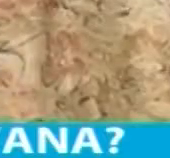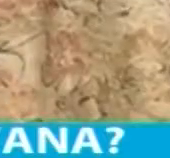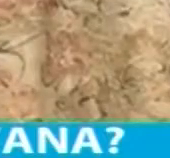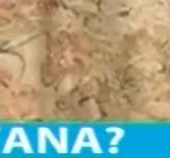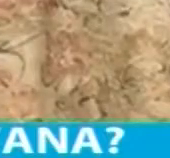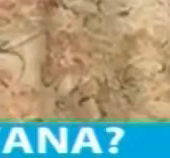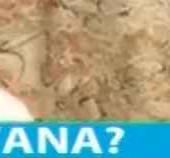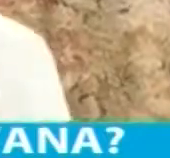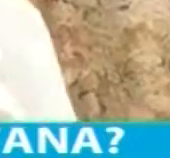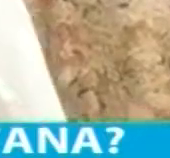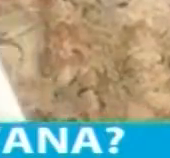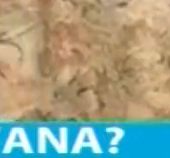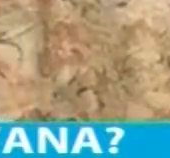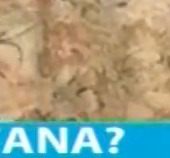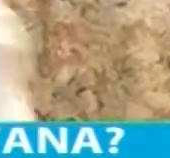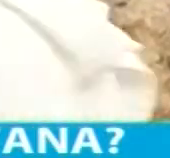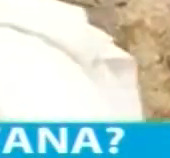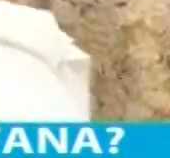Usiwishiki usikie.